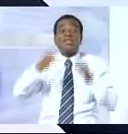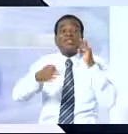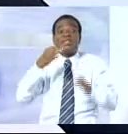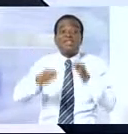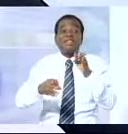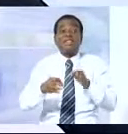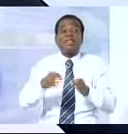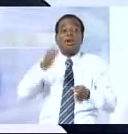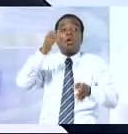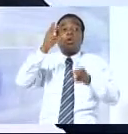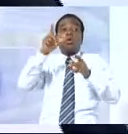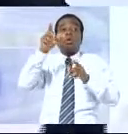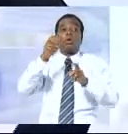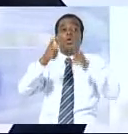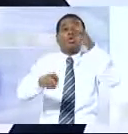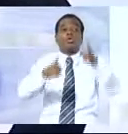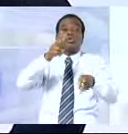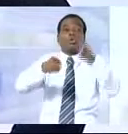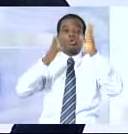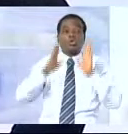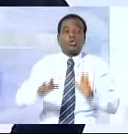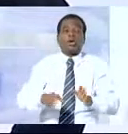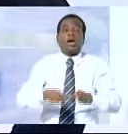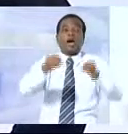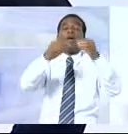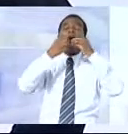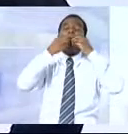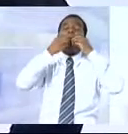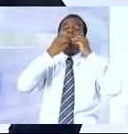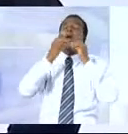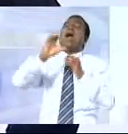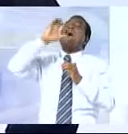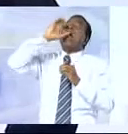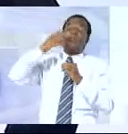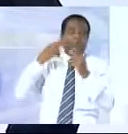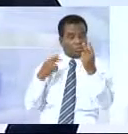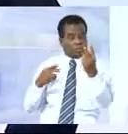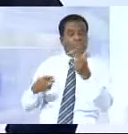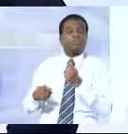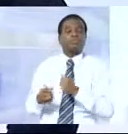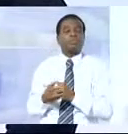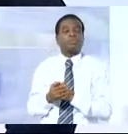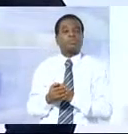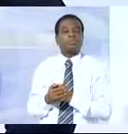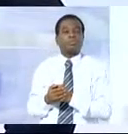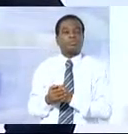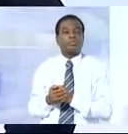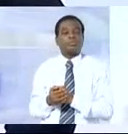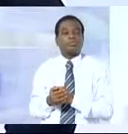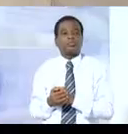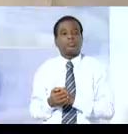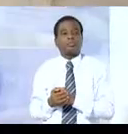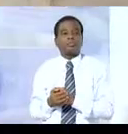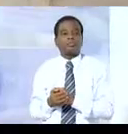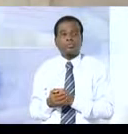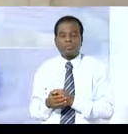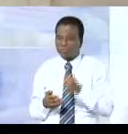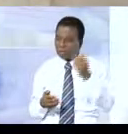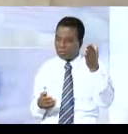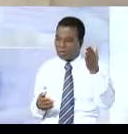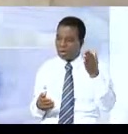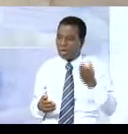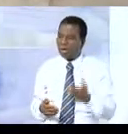ailleurs. Les partenaires de Lozère lui ont remis 3000 kits d'alcotest. On en parle avec Herman Niamia et Marilone Goran.